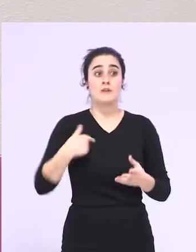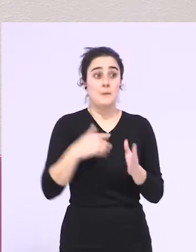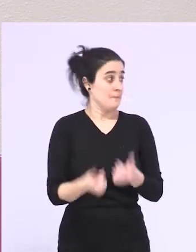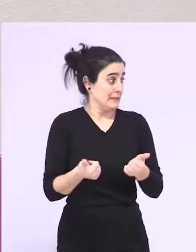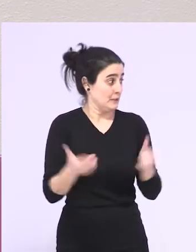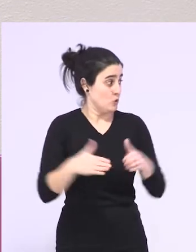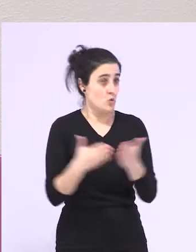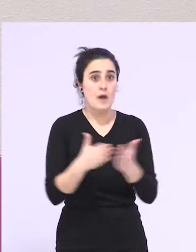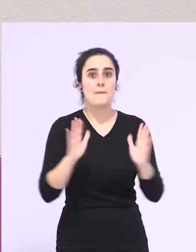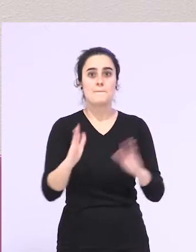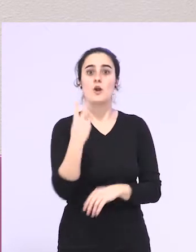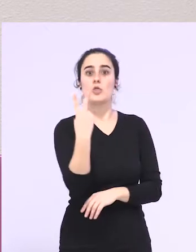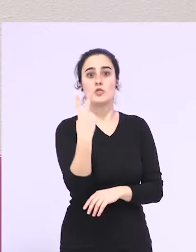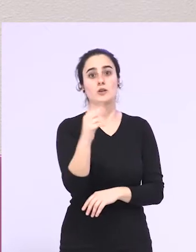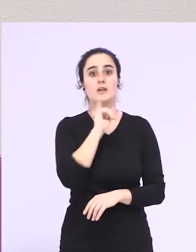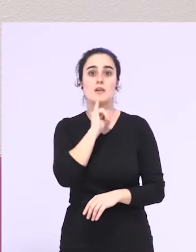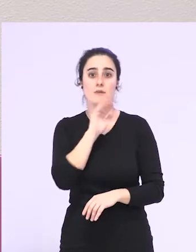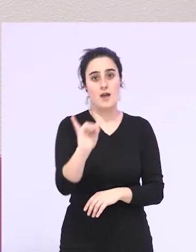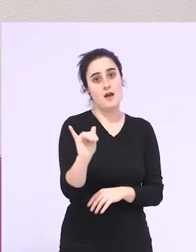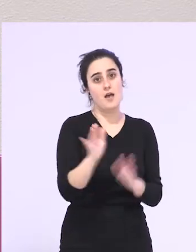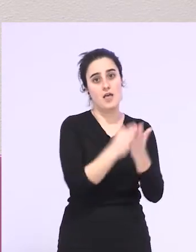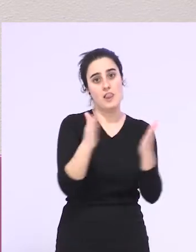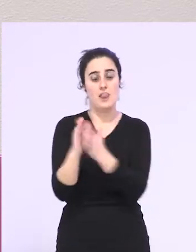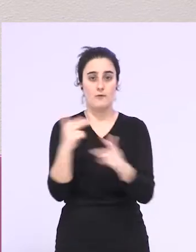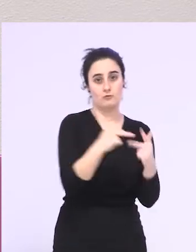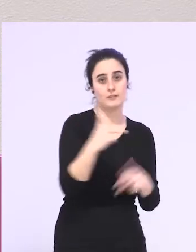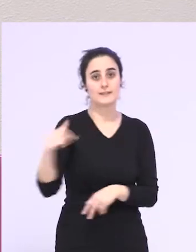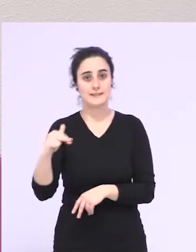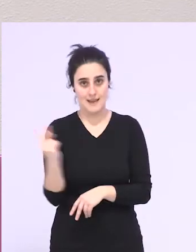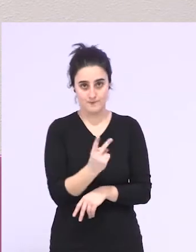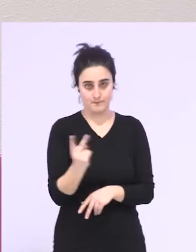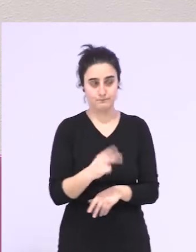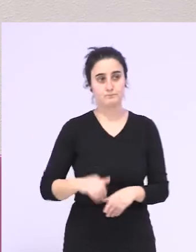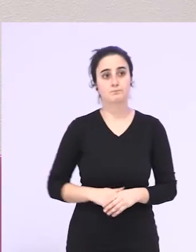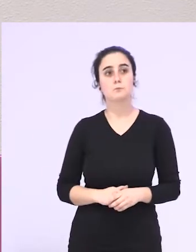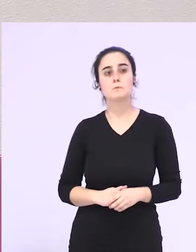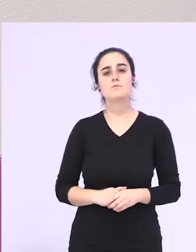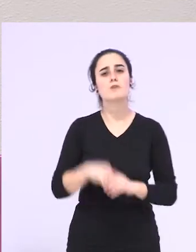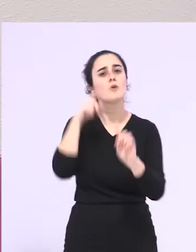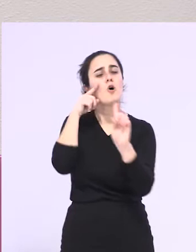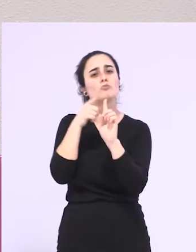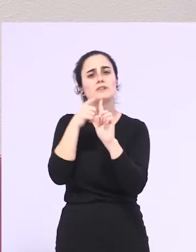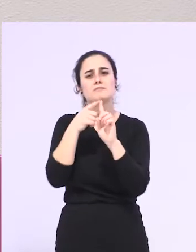ekarri, baina bi hizkuntzetan dagoela liburua. Eta liburuaren helburua zein da?